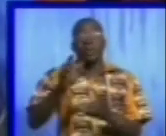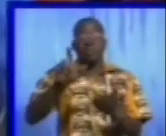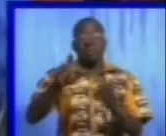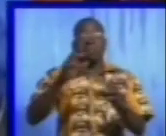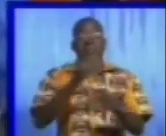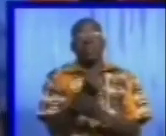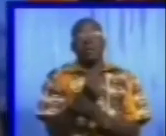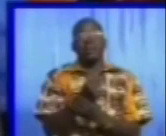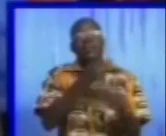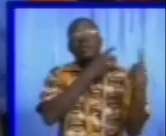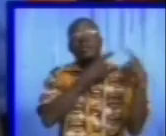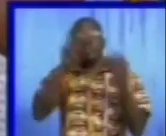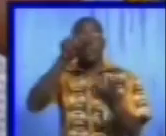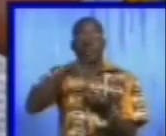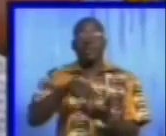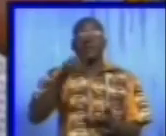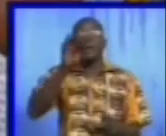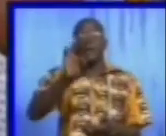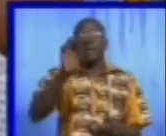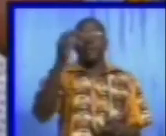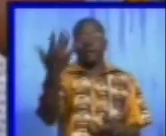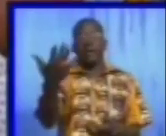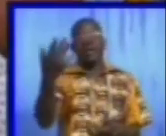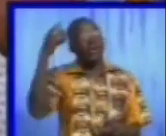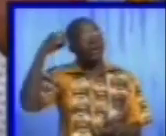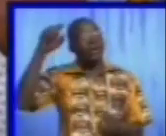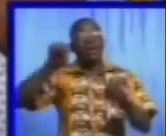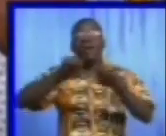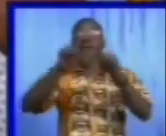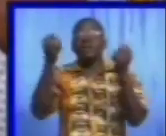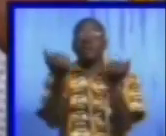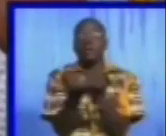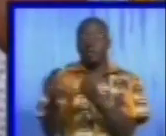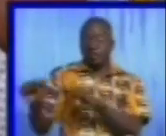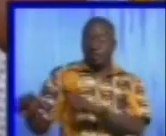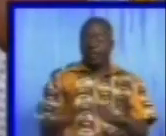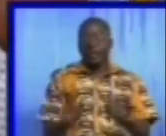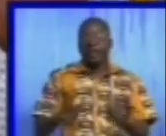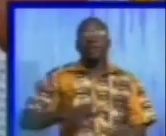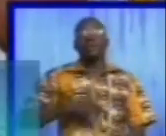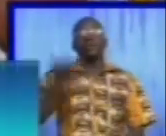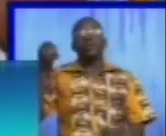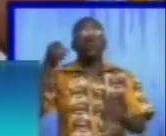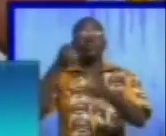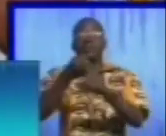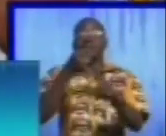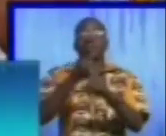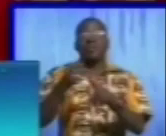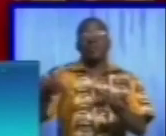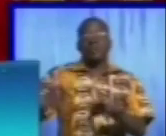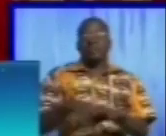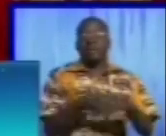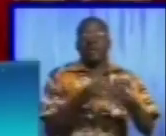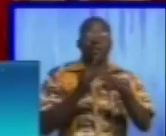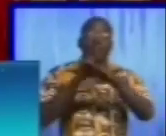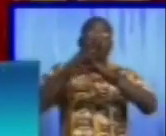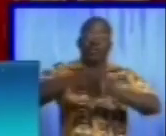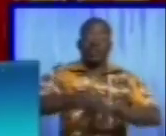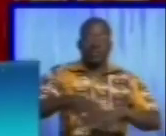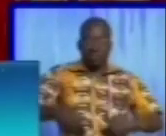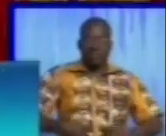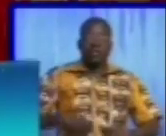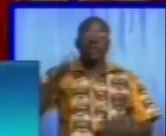depuis 1995 que l'association d'appui et de veille pour Seda mène des actions de sensibilisation et de plaidoyer sur les mariages précoces et forcés de la jeune